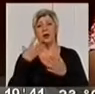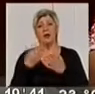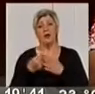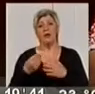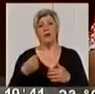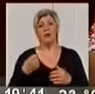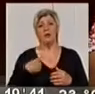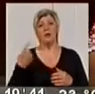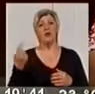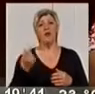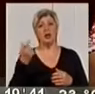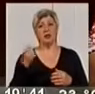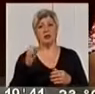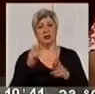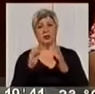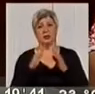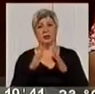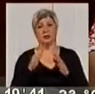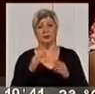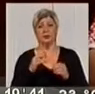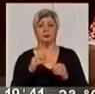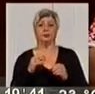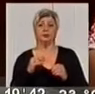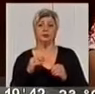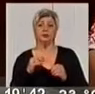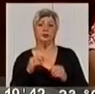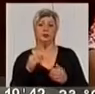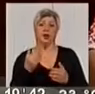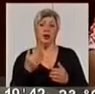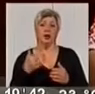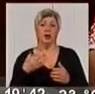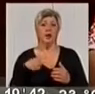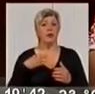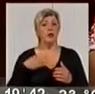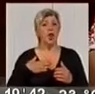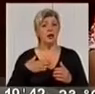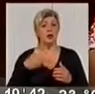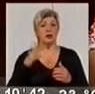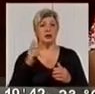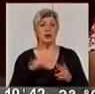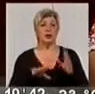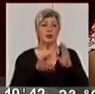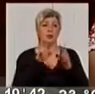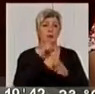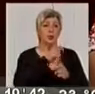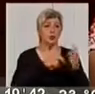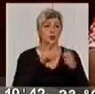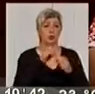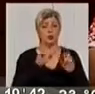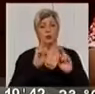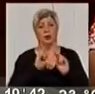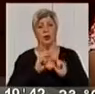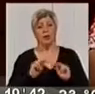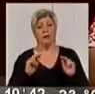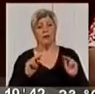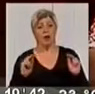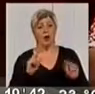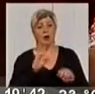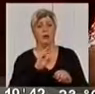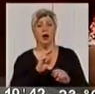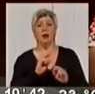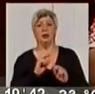цей сьогодні заклад, який буде надавати послуги, є власники, і вони підшукують туди вихователів.